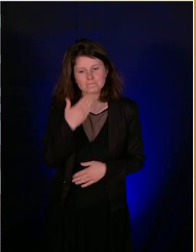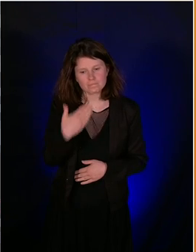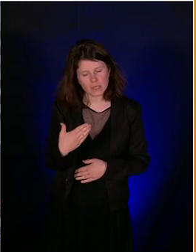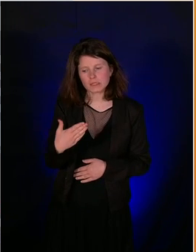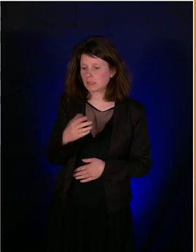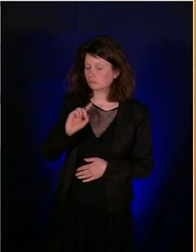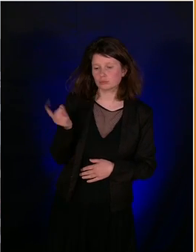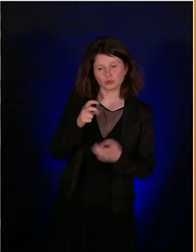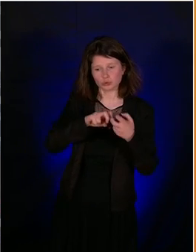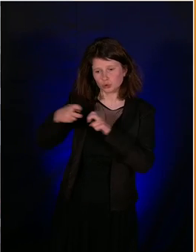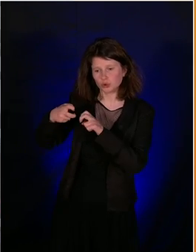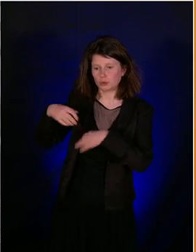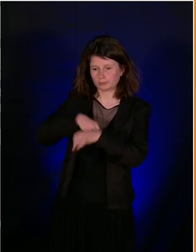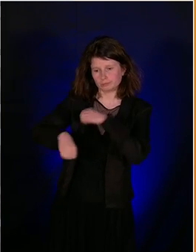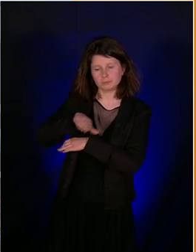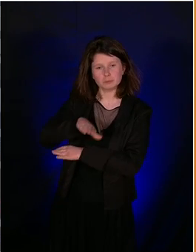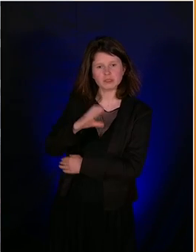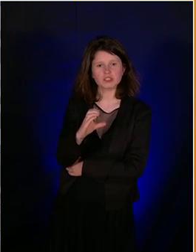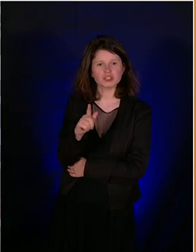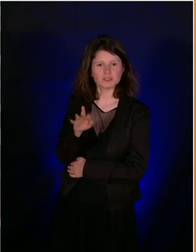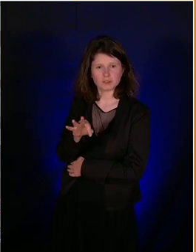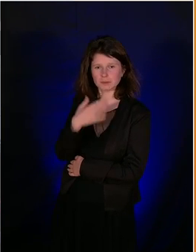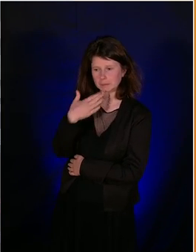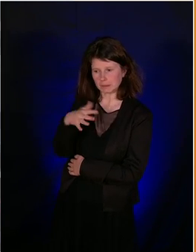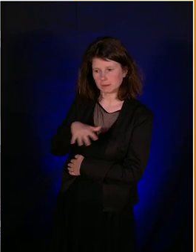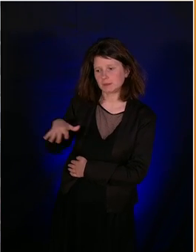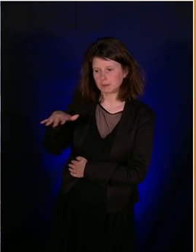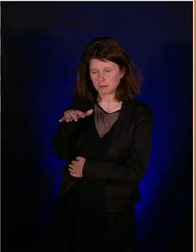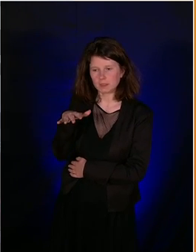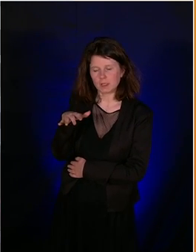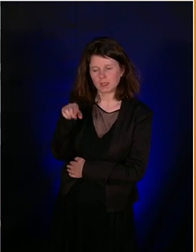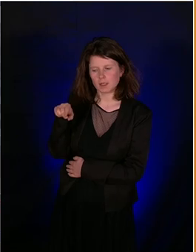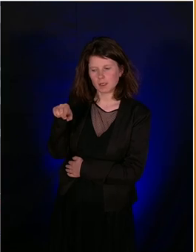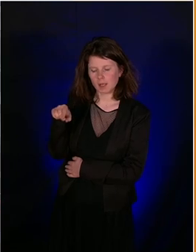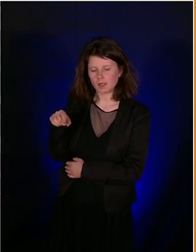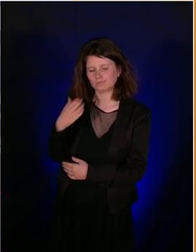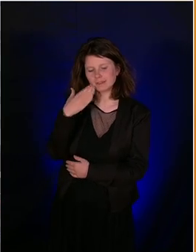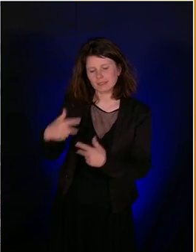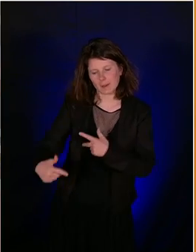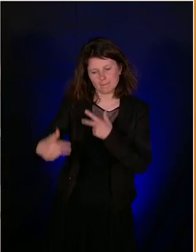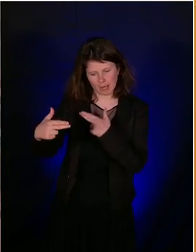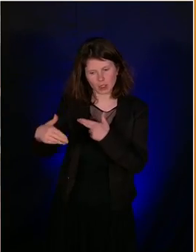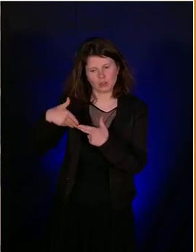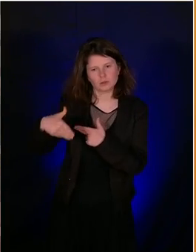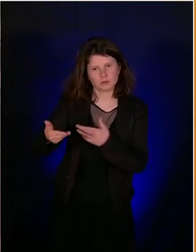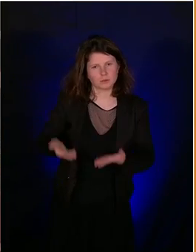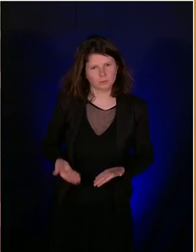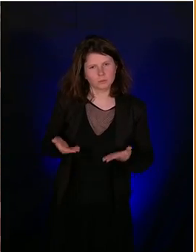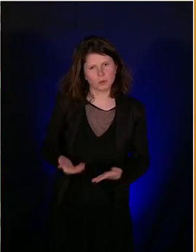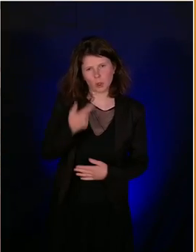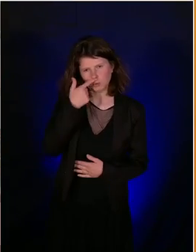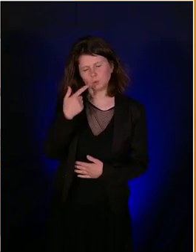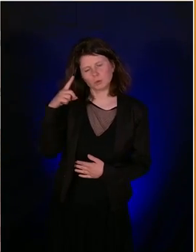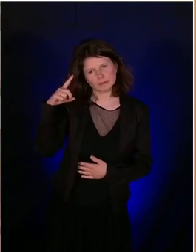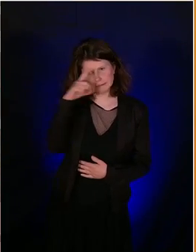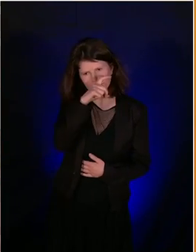CGT qui ont mis des camarades à disposition dans une période où nous avons nous savons bien qu'il est parfois difficile de faire